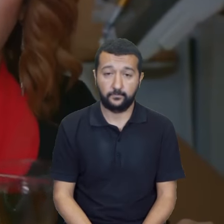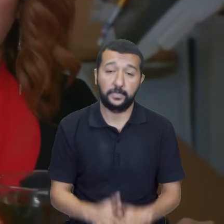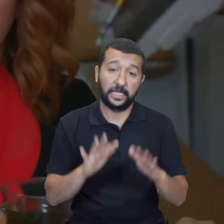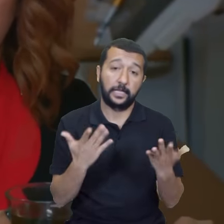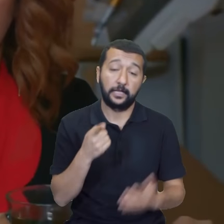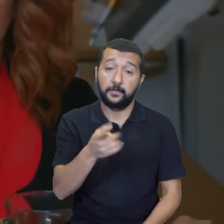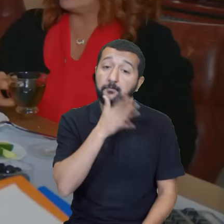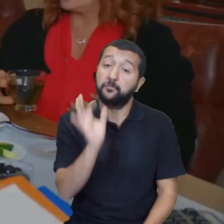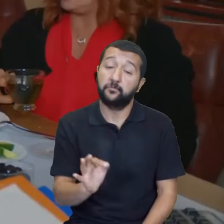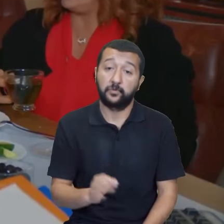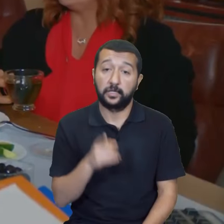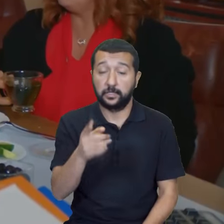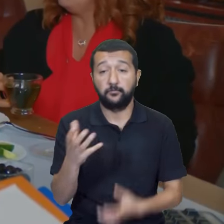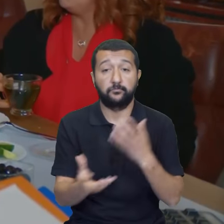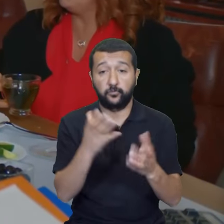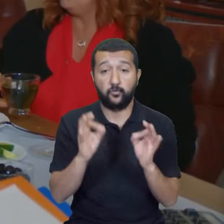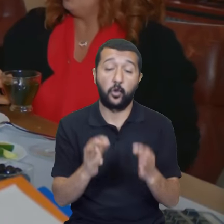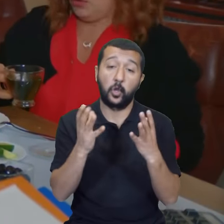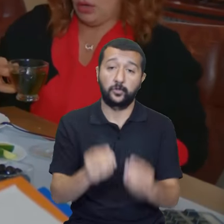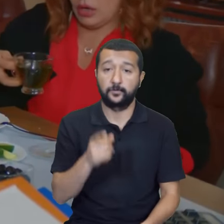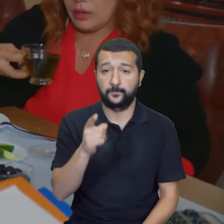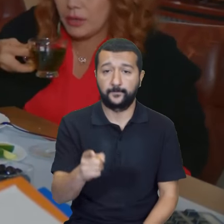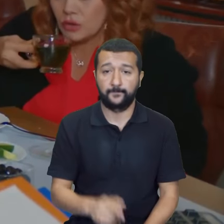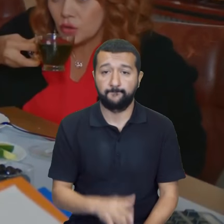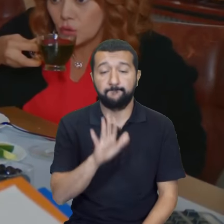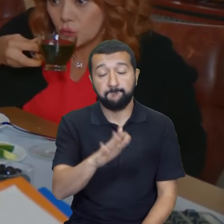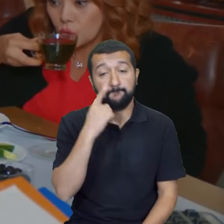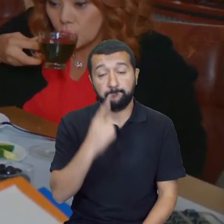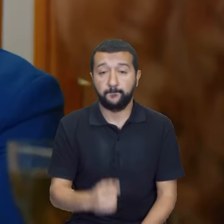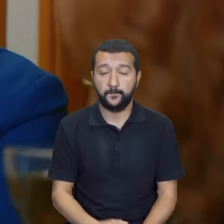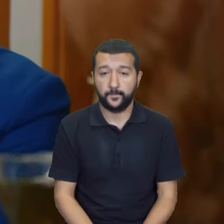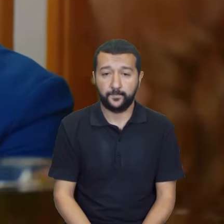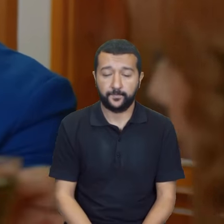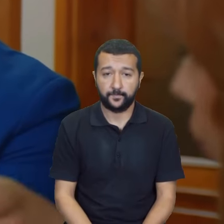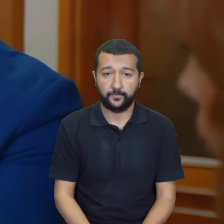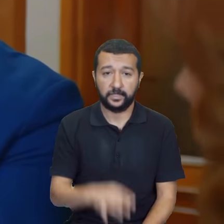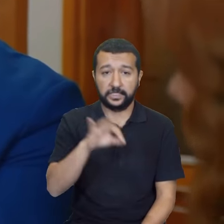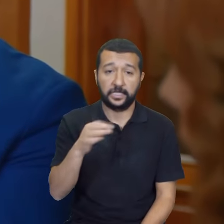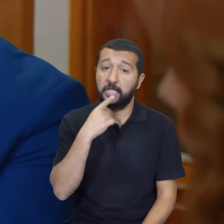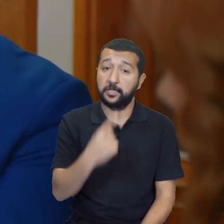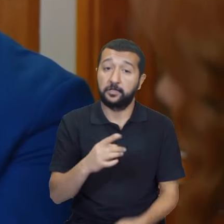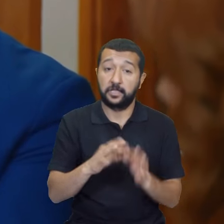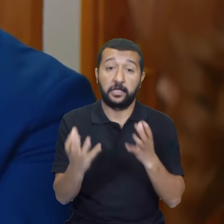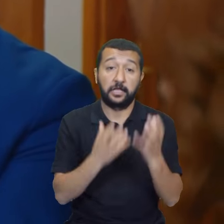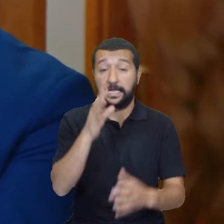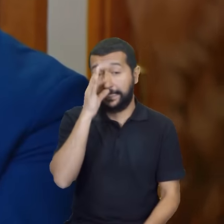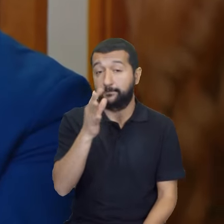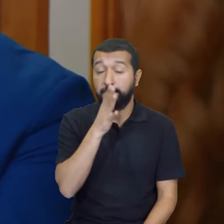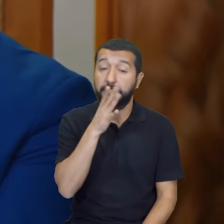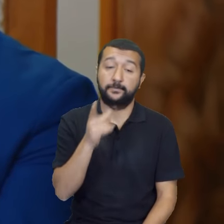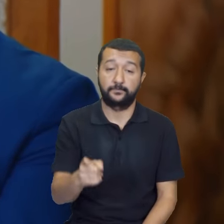Ya ne bileyim, kaynattım böyle oldu ama. Çay diye ne kaynattı kim